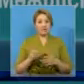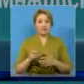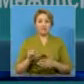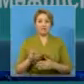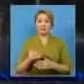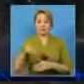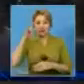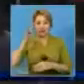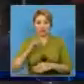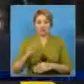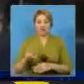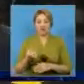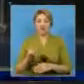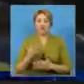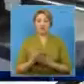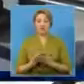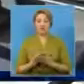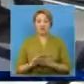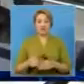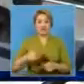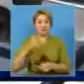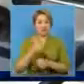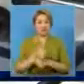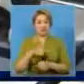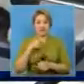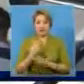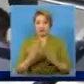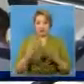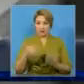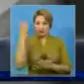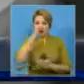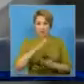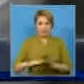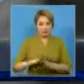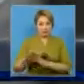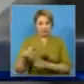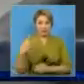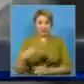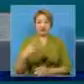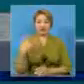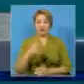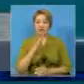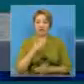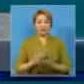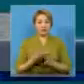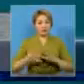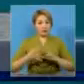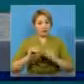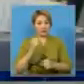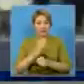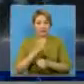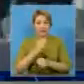народа Казахстана Нурсултан Назарбаев. Елбасы отметил, что в этом году Ассамблее исполняется 25 лет и подвел итоги